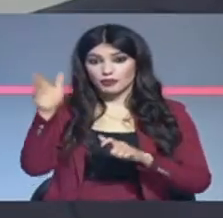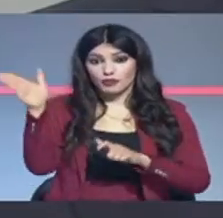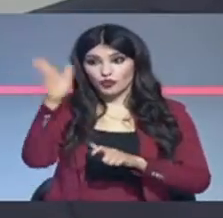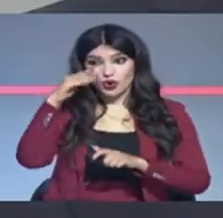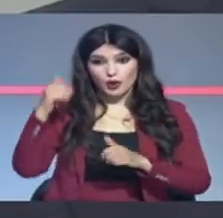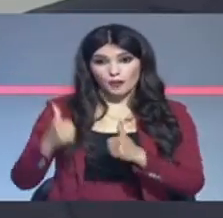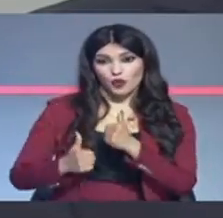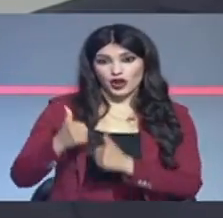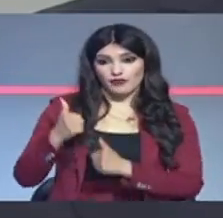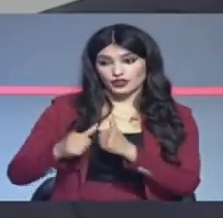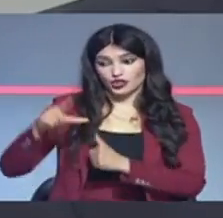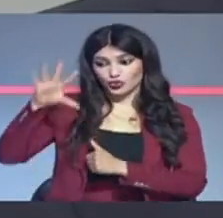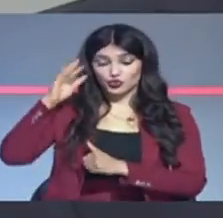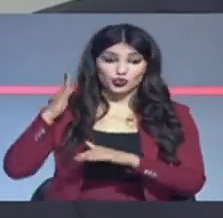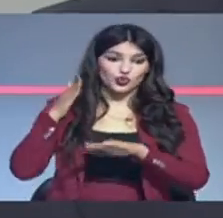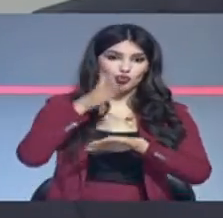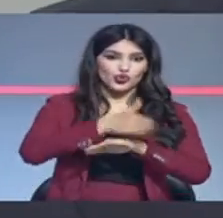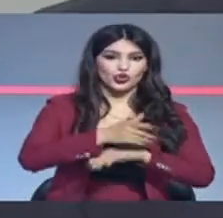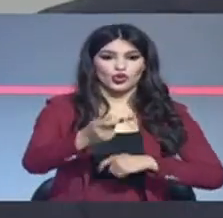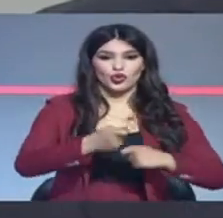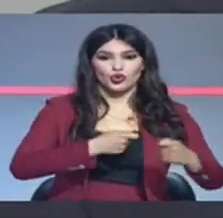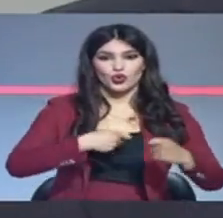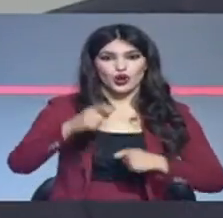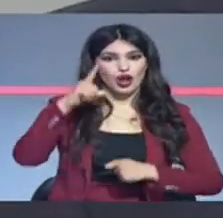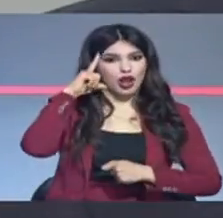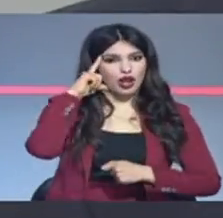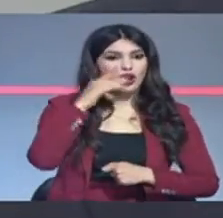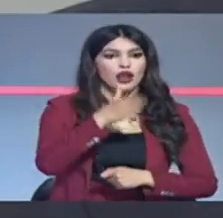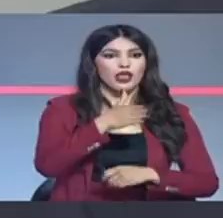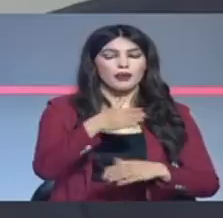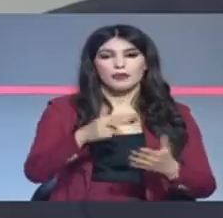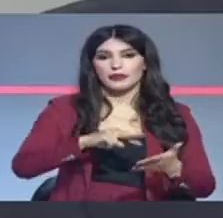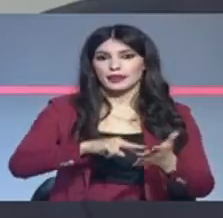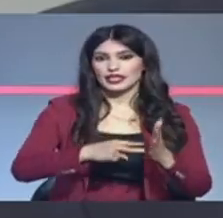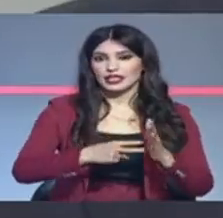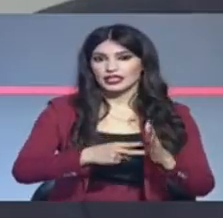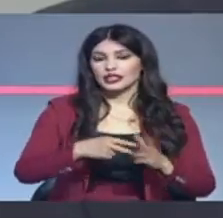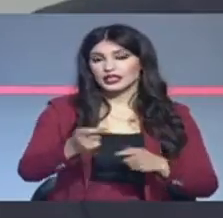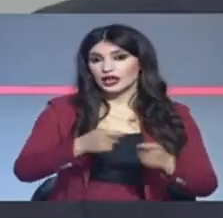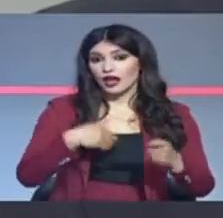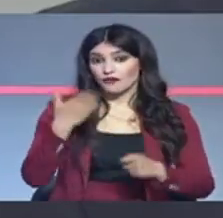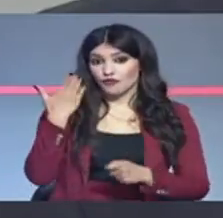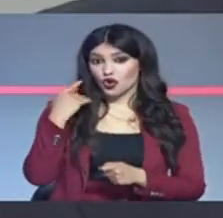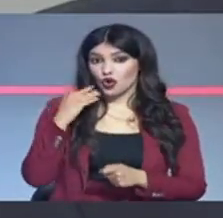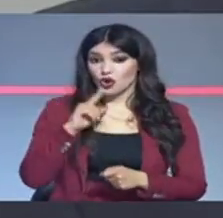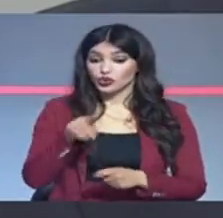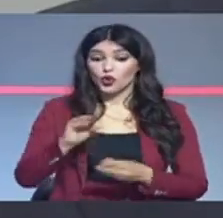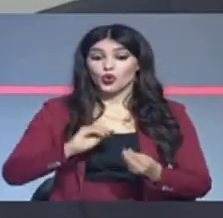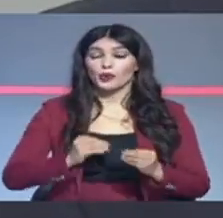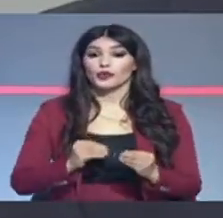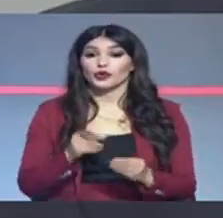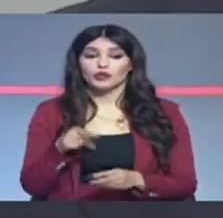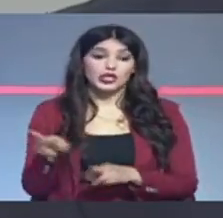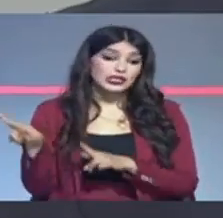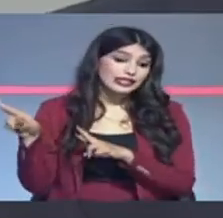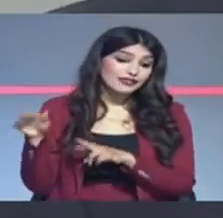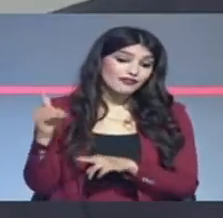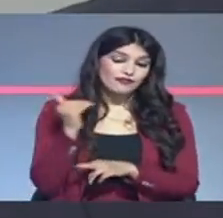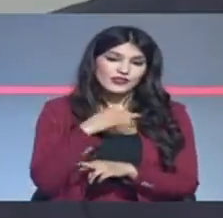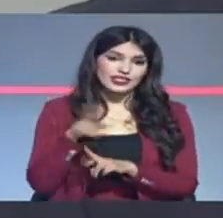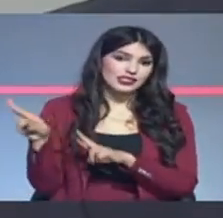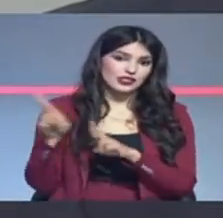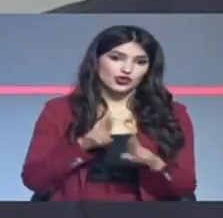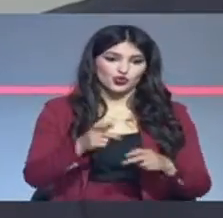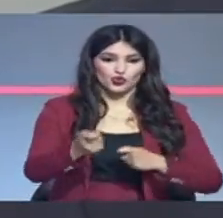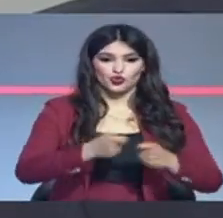لانها تاخذوا التقليديه الاشكال انه يلزمنا المصري في